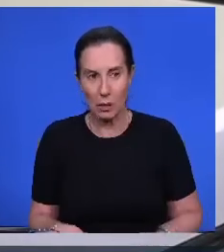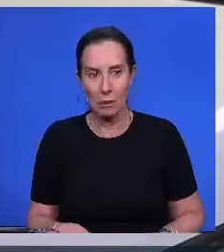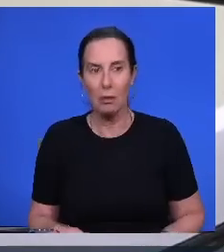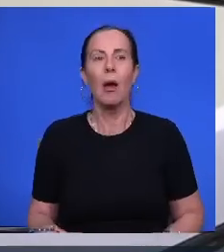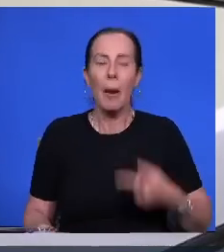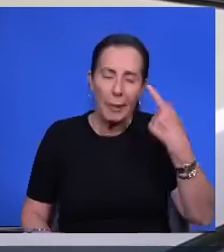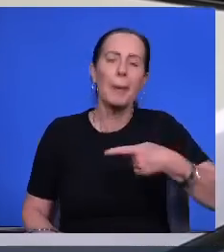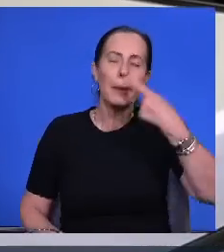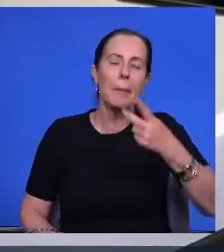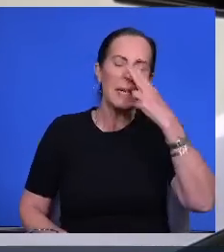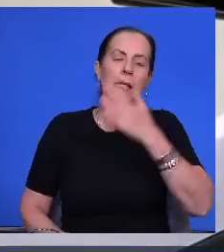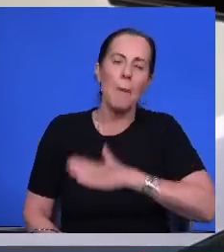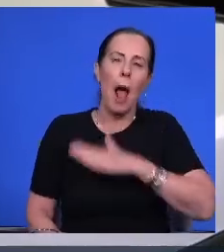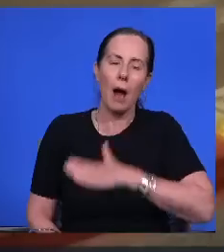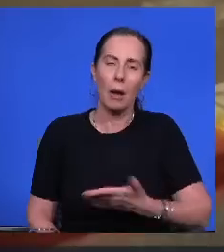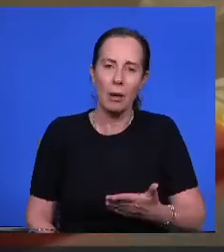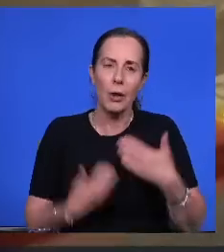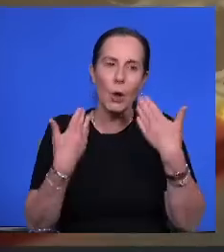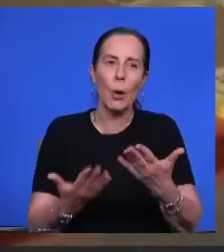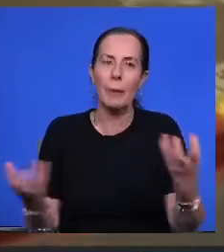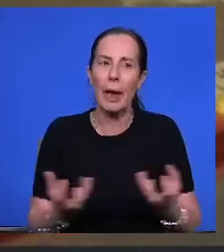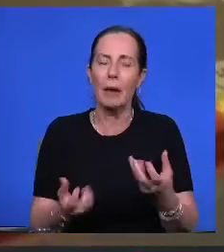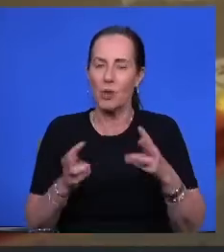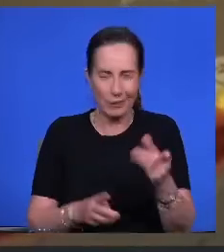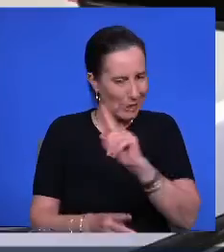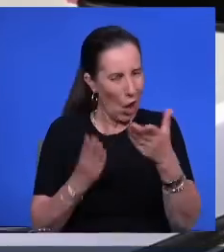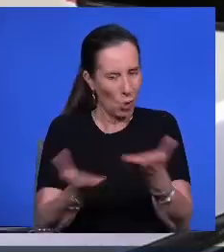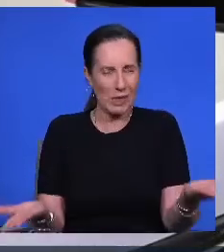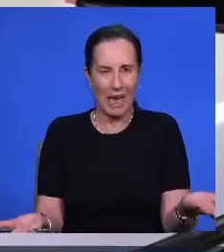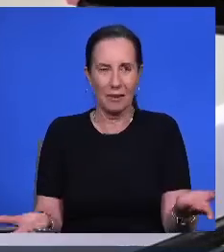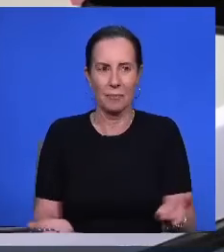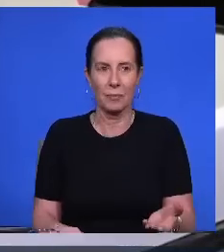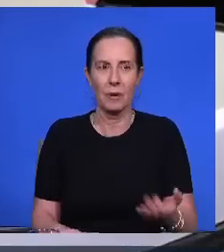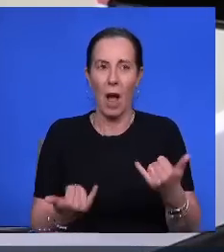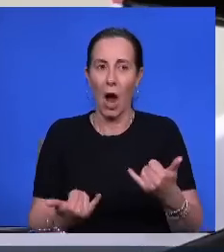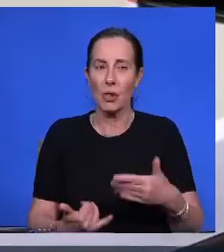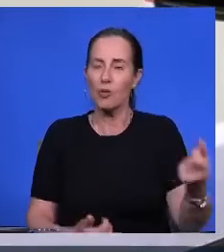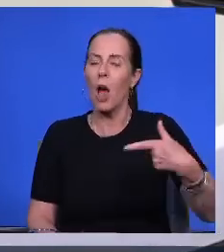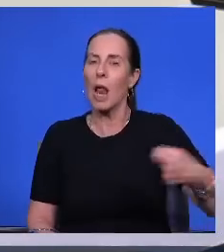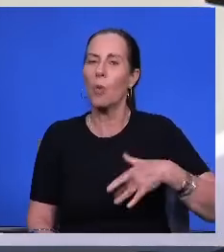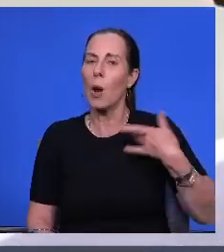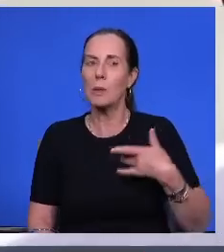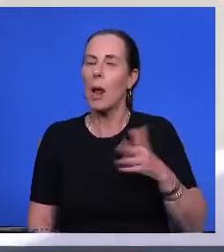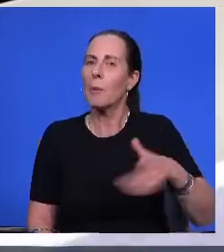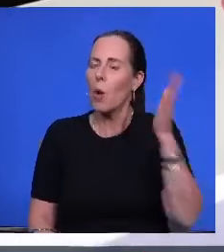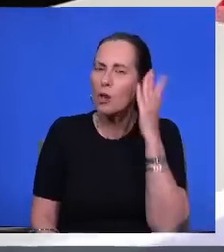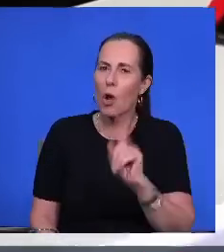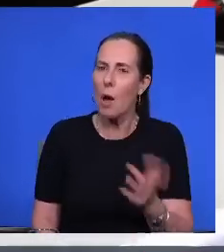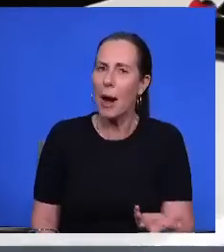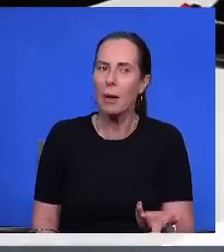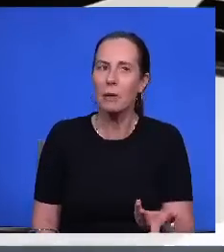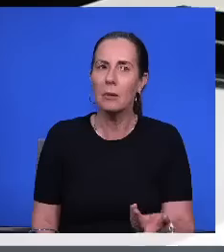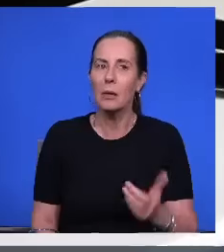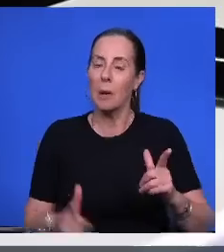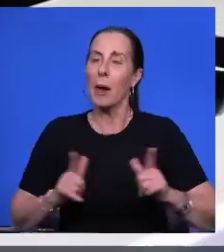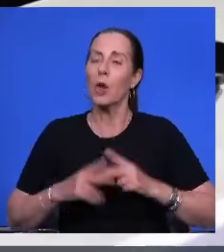להרגיע, נותנים להם כלים ושיטות, אבל זה לא עוזר. הנה, עכשיו שלחה לי וואטסאפ. למה היא לא הולכת לישון? היא מחכה לתגובת צהל, היא